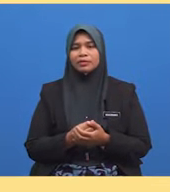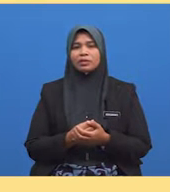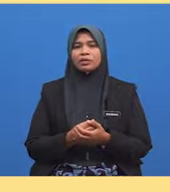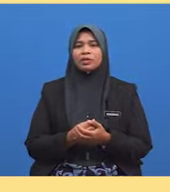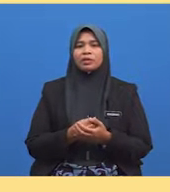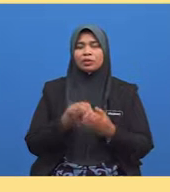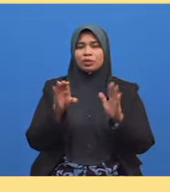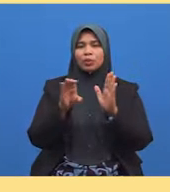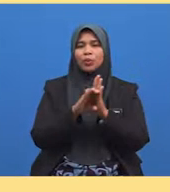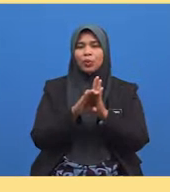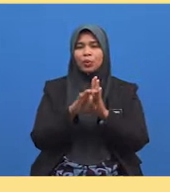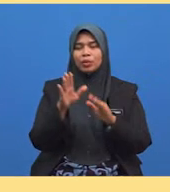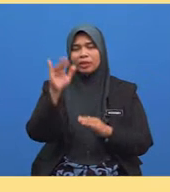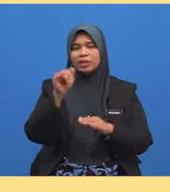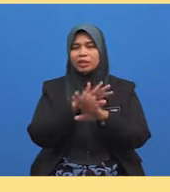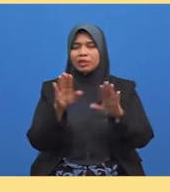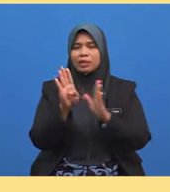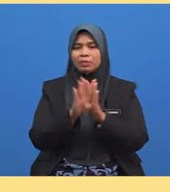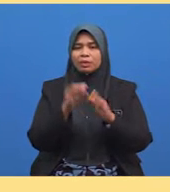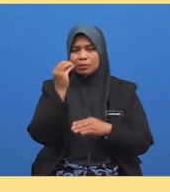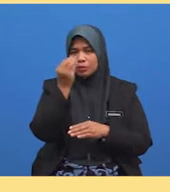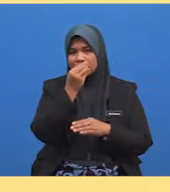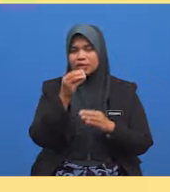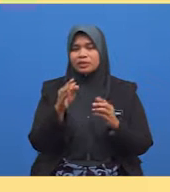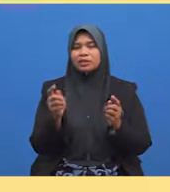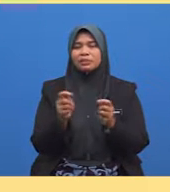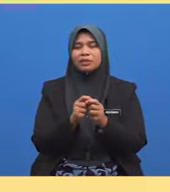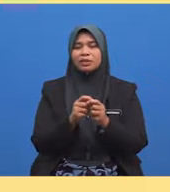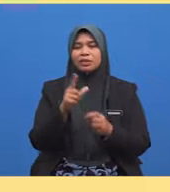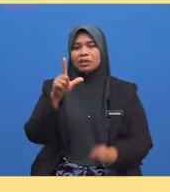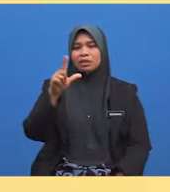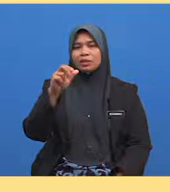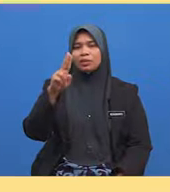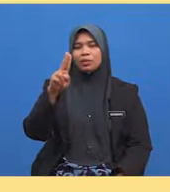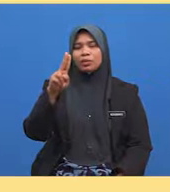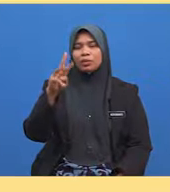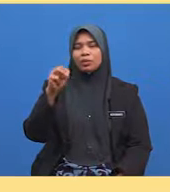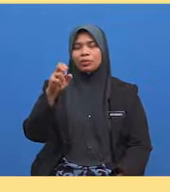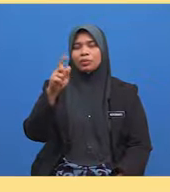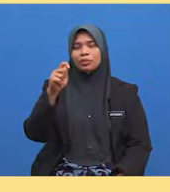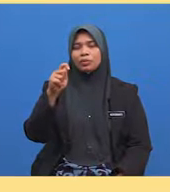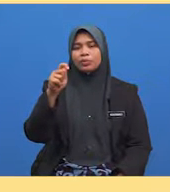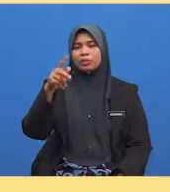Tumbuhan tidak berbunga terdiri daripada lumut, paku pakis dan conifer.